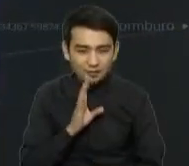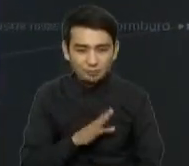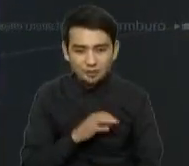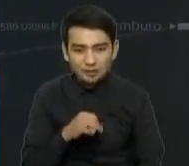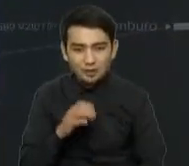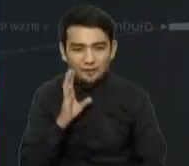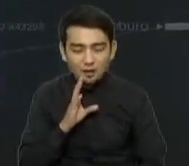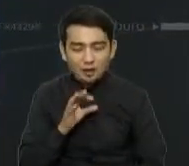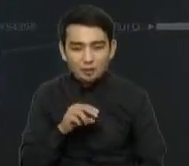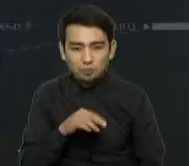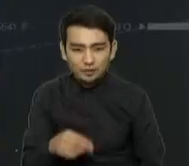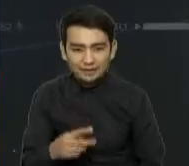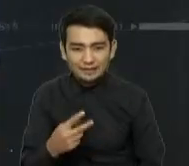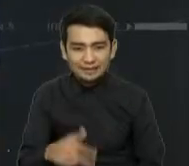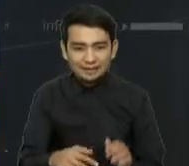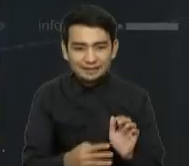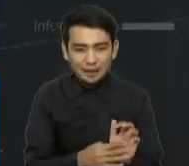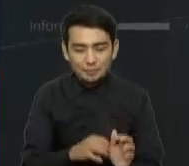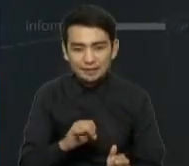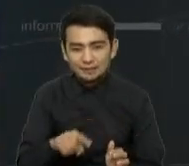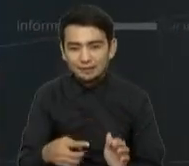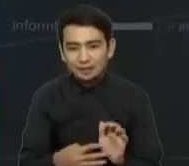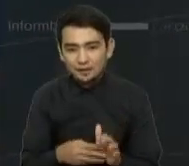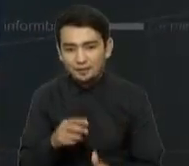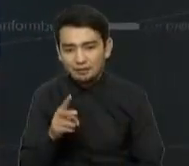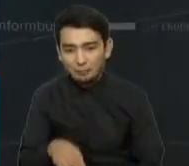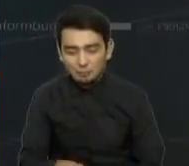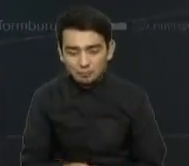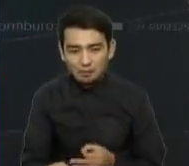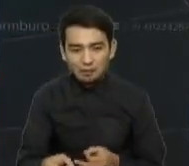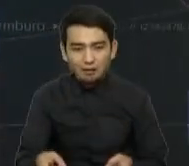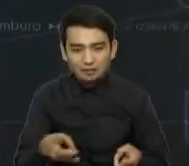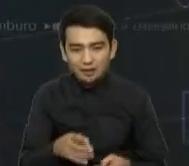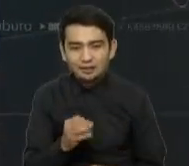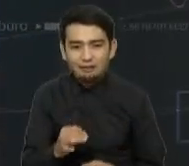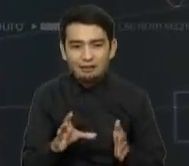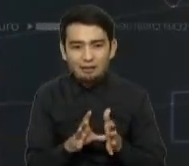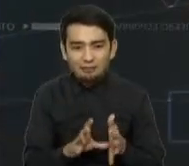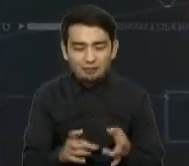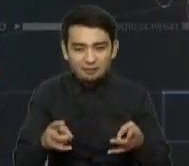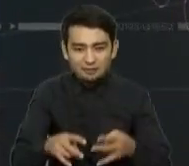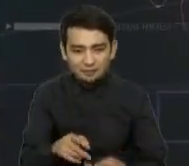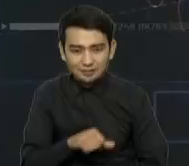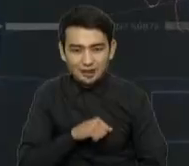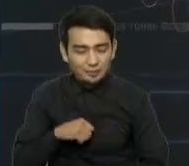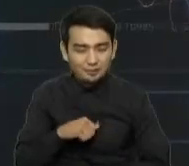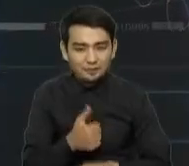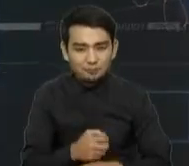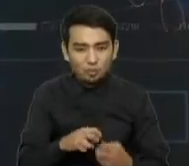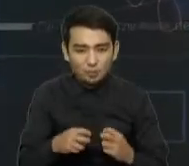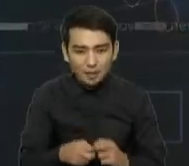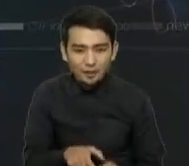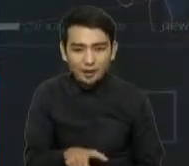остались 37,9 километров основных линий электропередач. Это самая главная проблема. Трасса, которая шла на